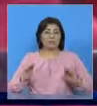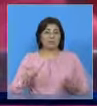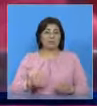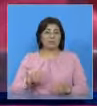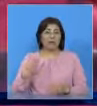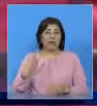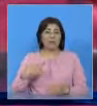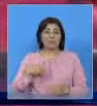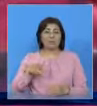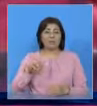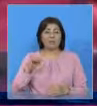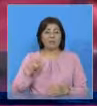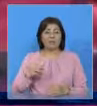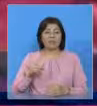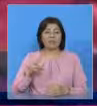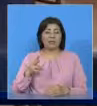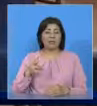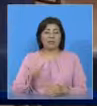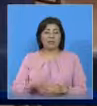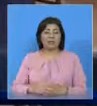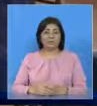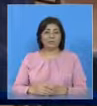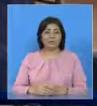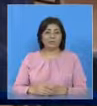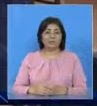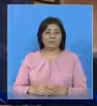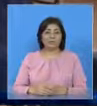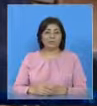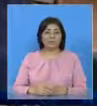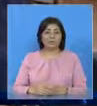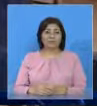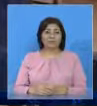выделено 1 миллиард 700 миллионов тенге. Жасан Жалваков, Медет Кудайбергенов, телеканал Актобе.